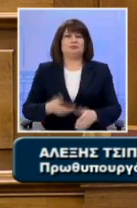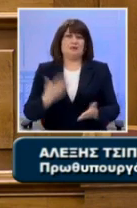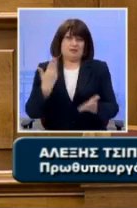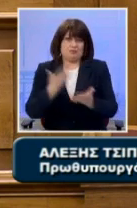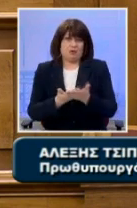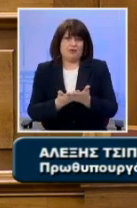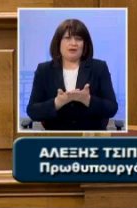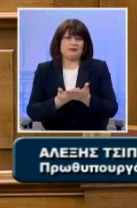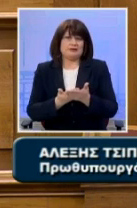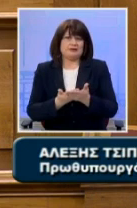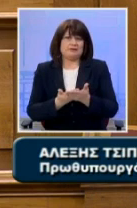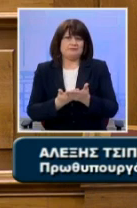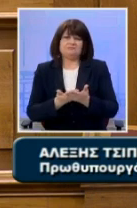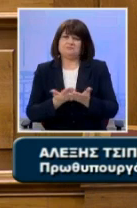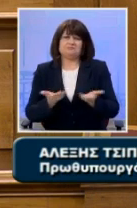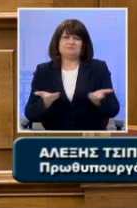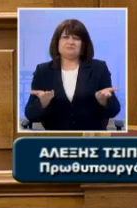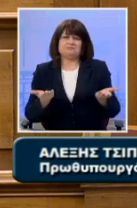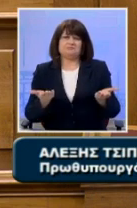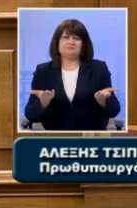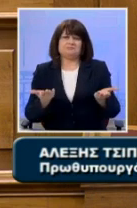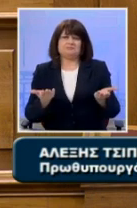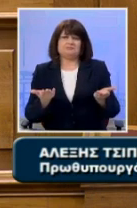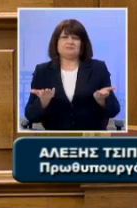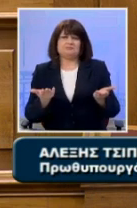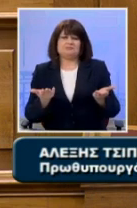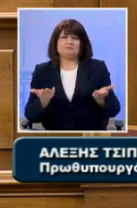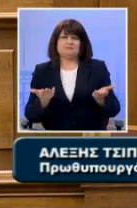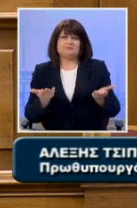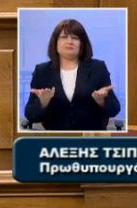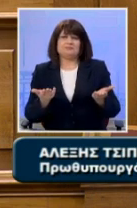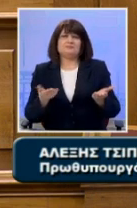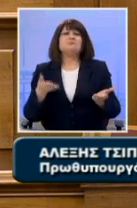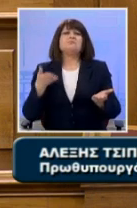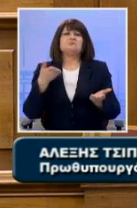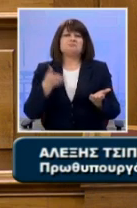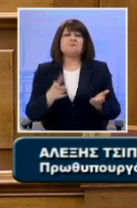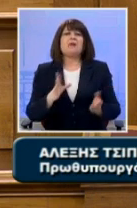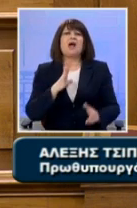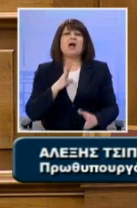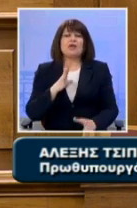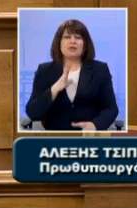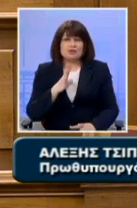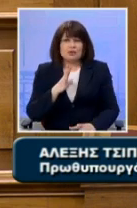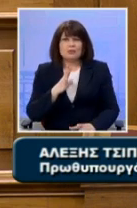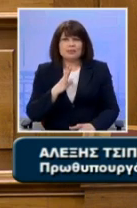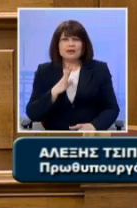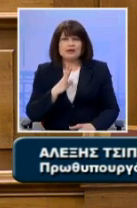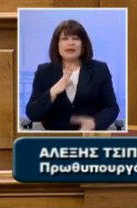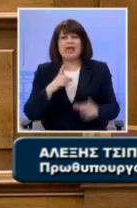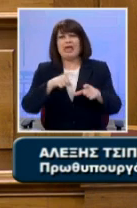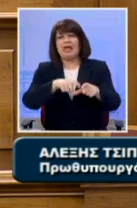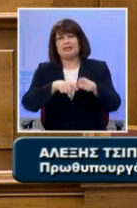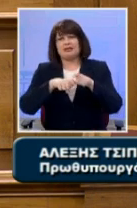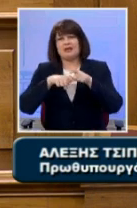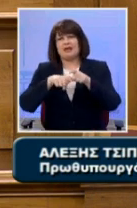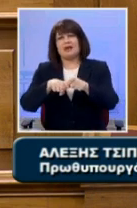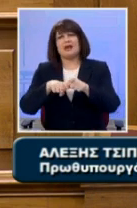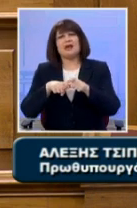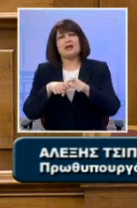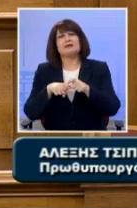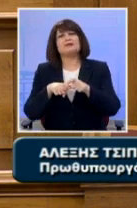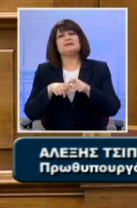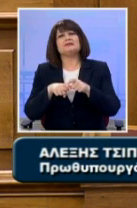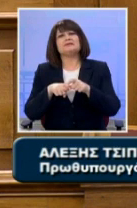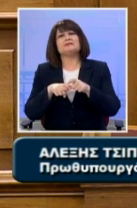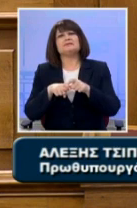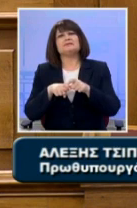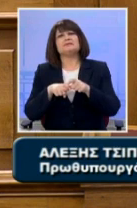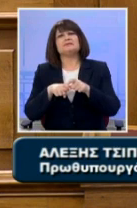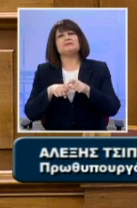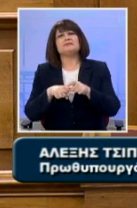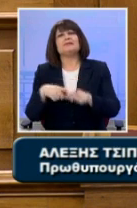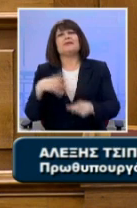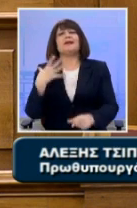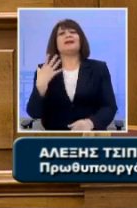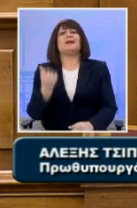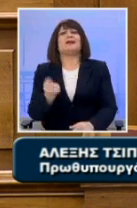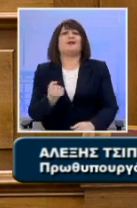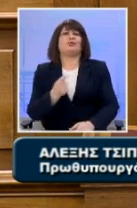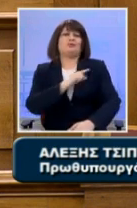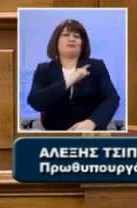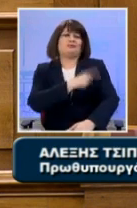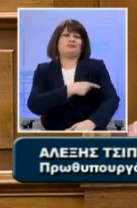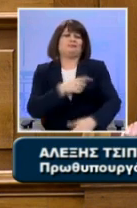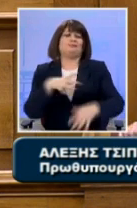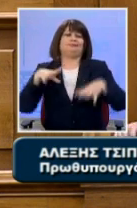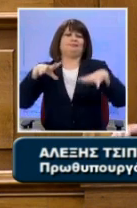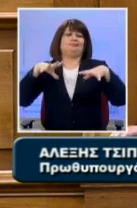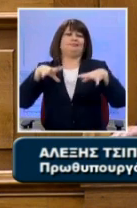Απεδείχθη ότι τελικά αυτοί οι άνθρωποι και αυτές οι εταιρείες είχαν πολύ μεγαλύτερη δύναμη από